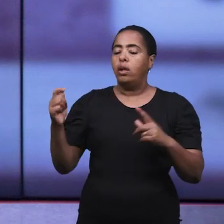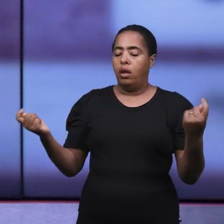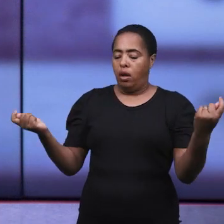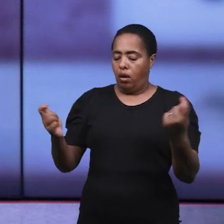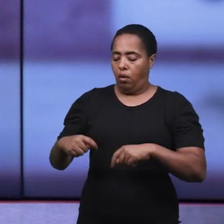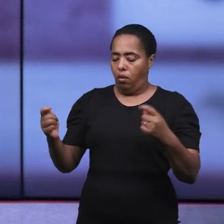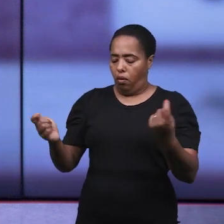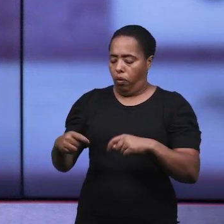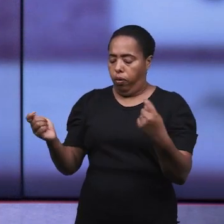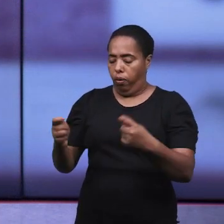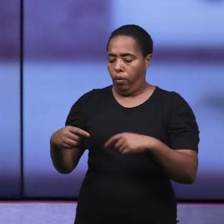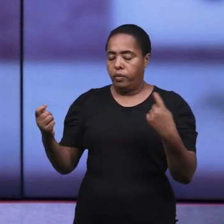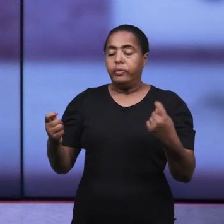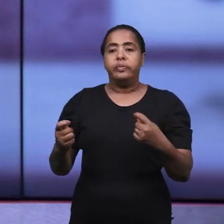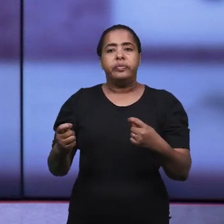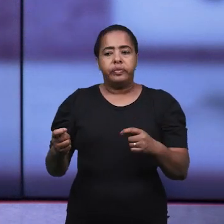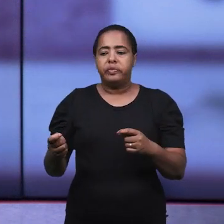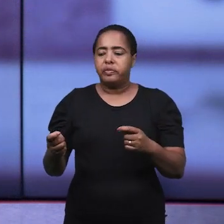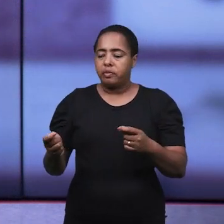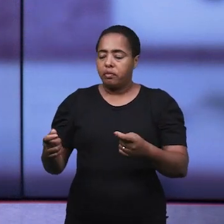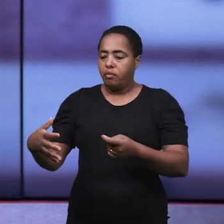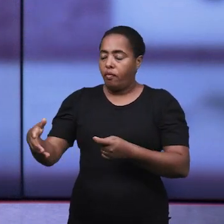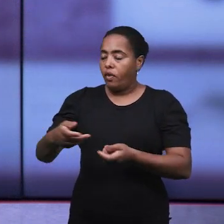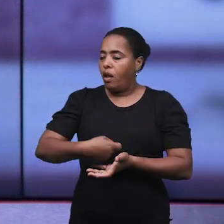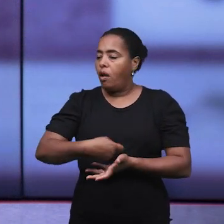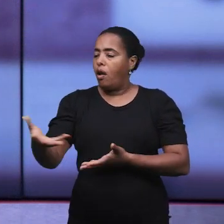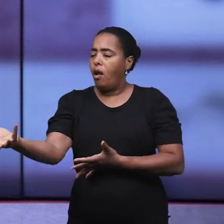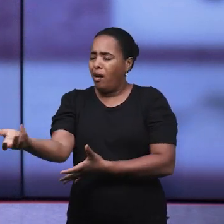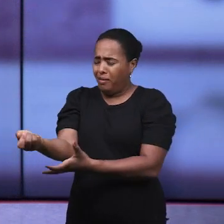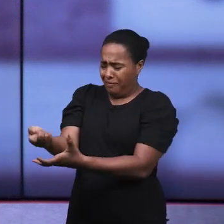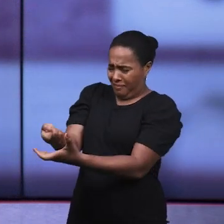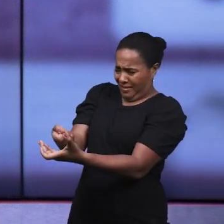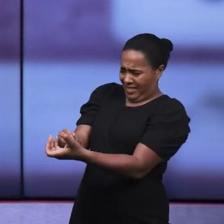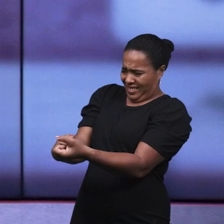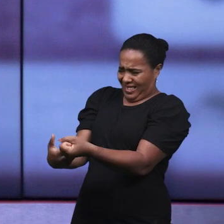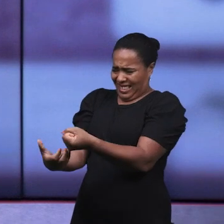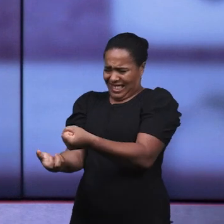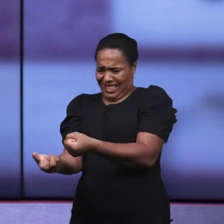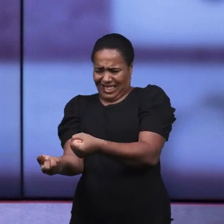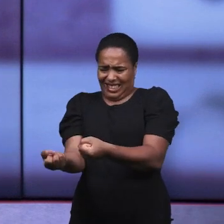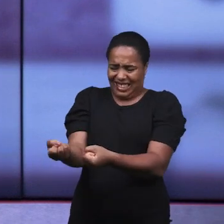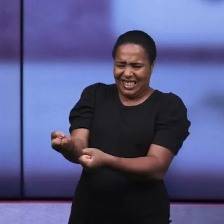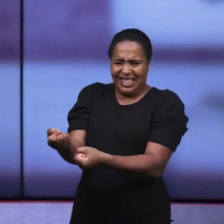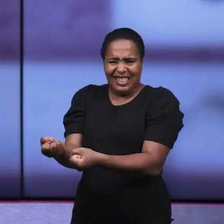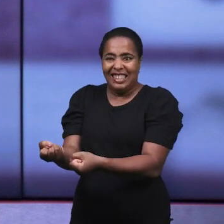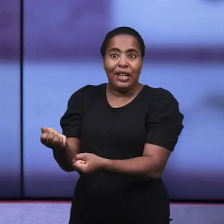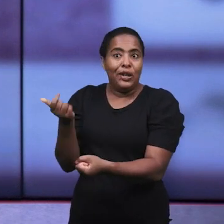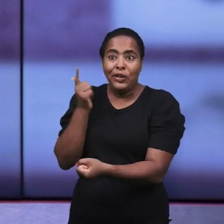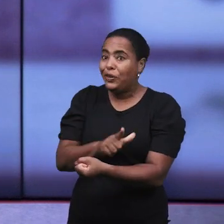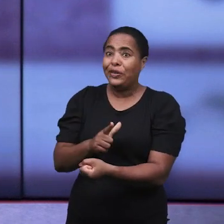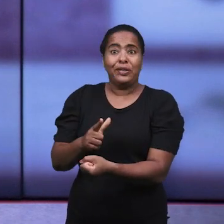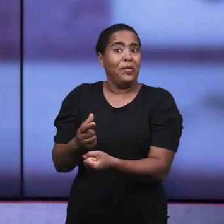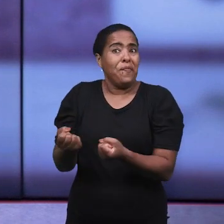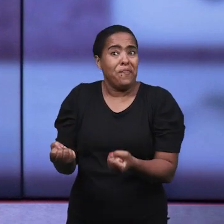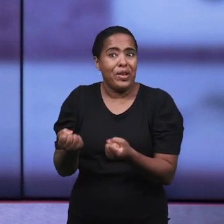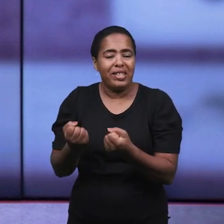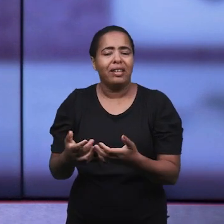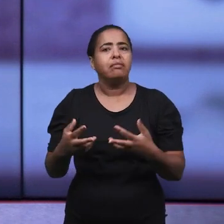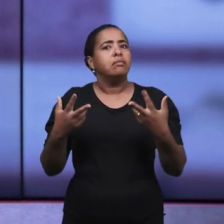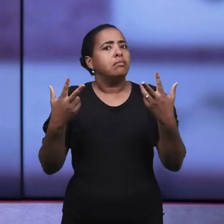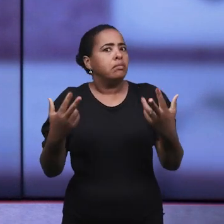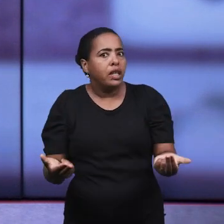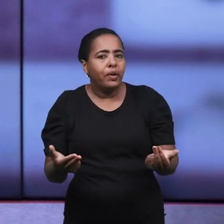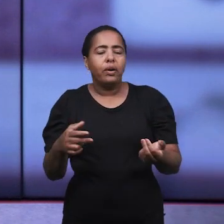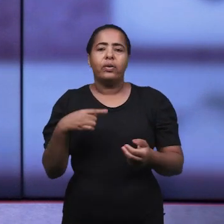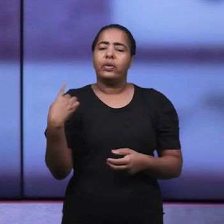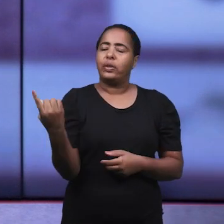orienté, il a montré une autre possibilité de ramasser une grande quantité de poissons qui n'a pas réussi à enlever du